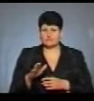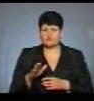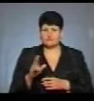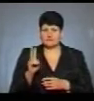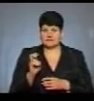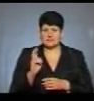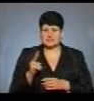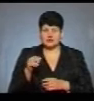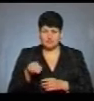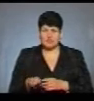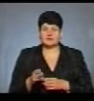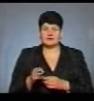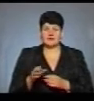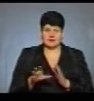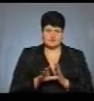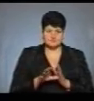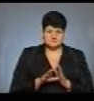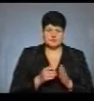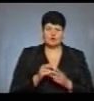200 кВт електроенергії, то